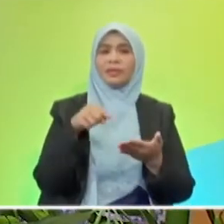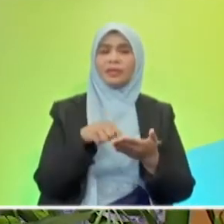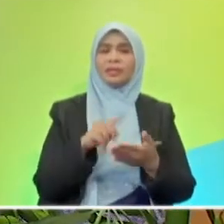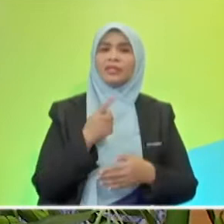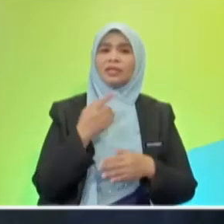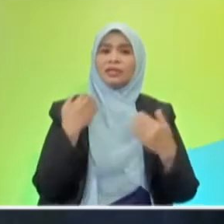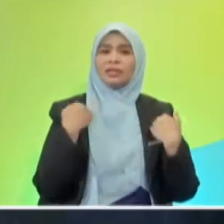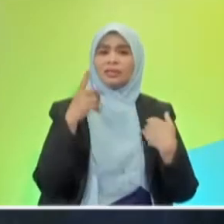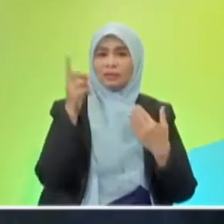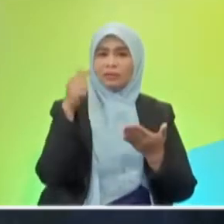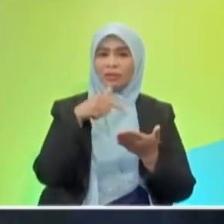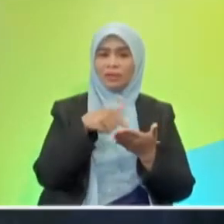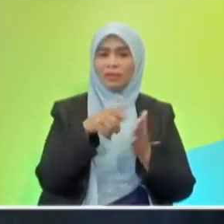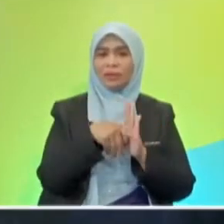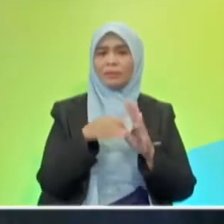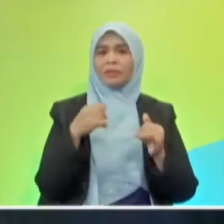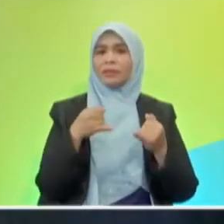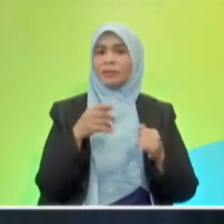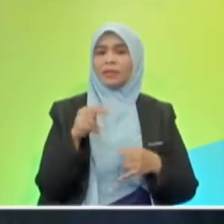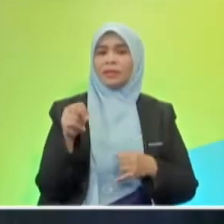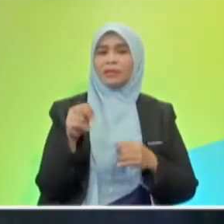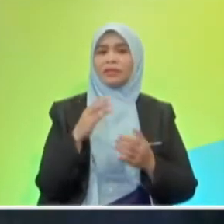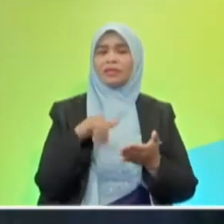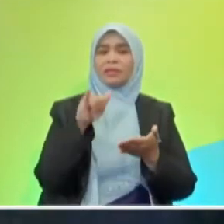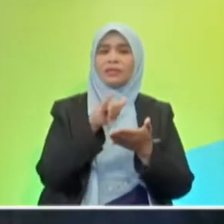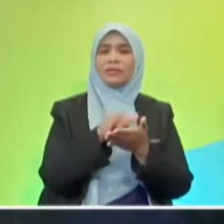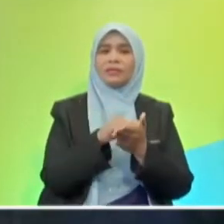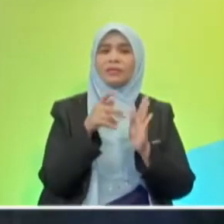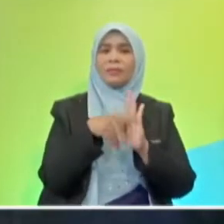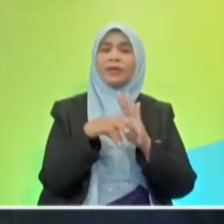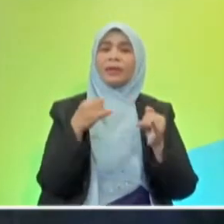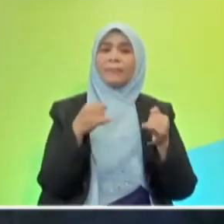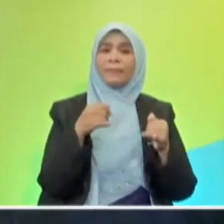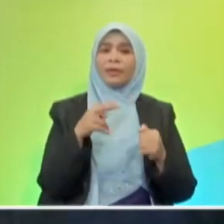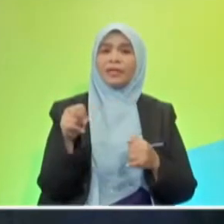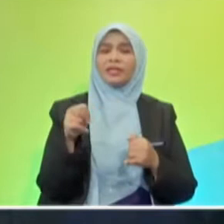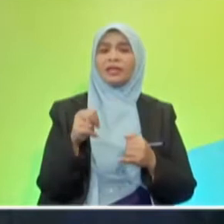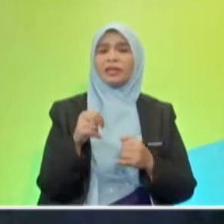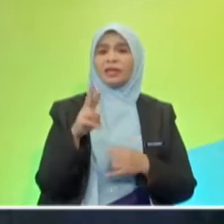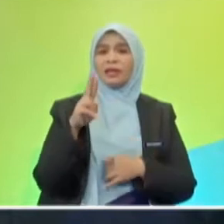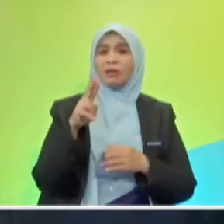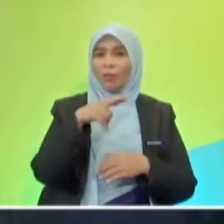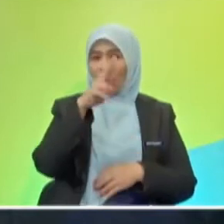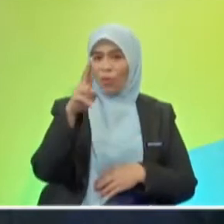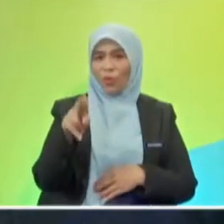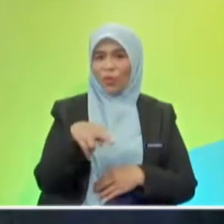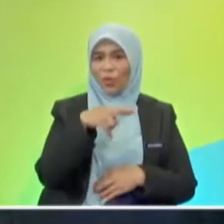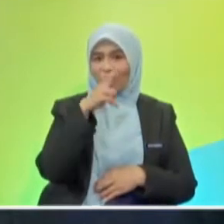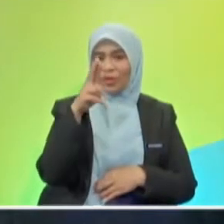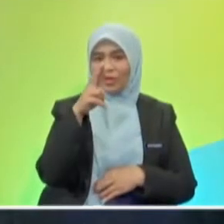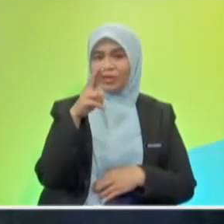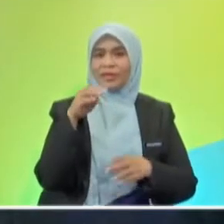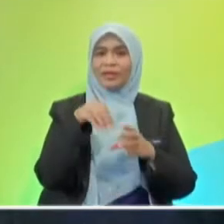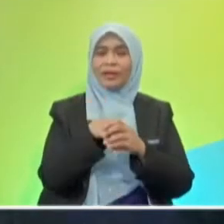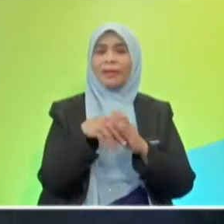Aiman yes oke yaitu contoh permainan inilah ya roda impiannya tadi yang mana